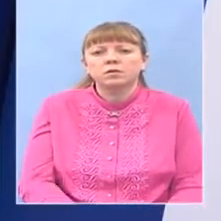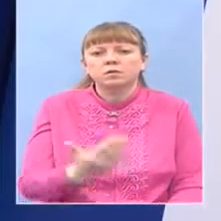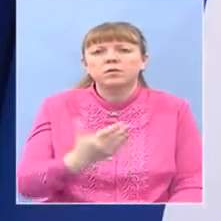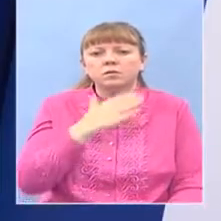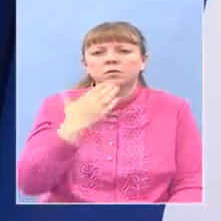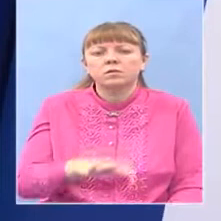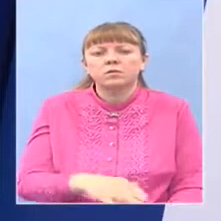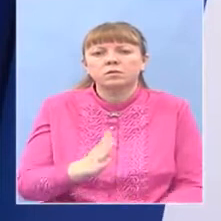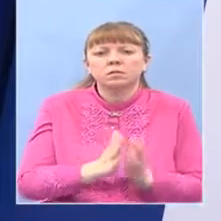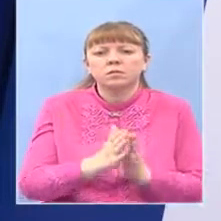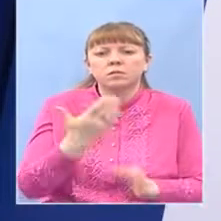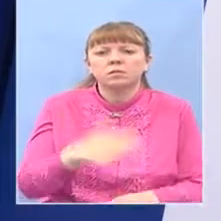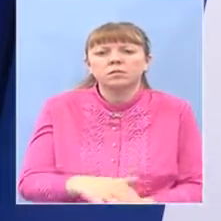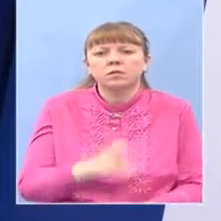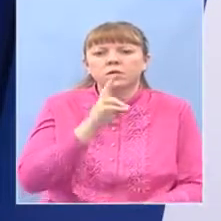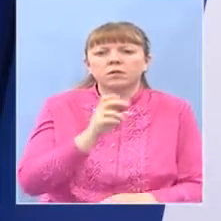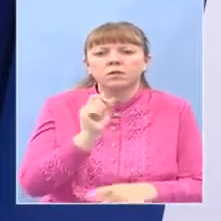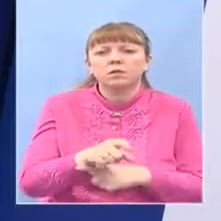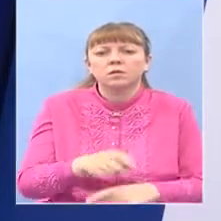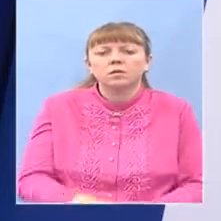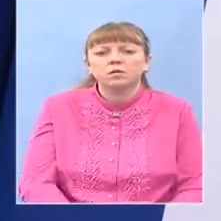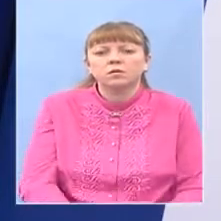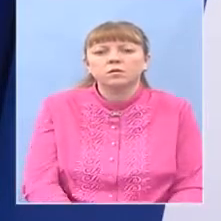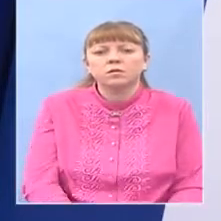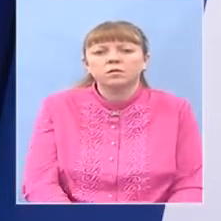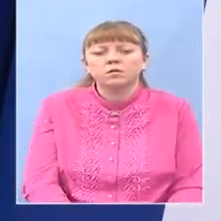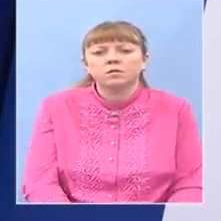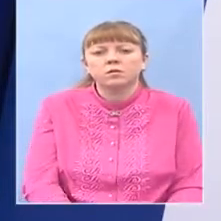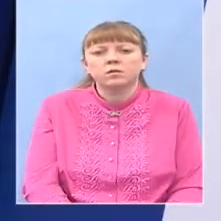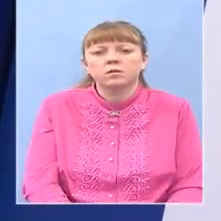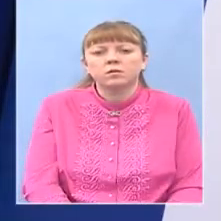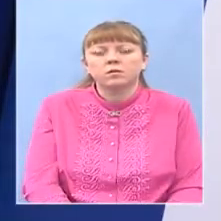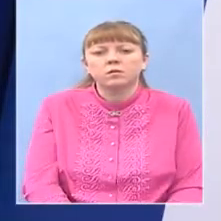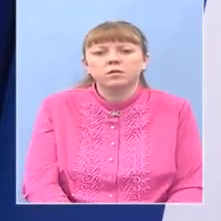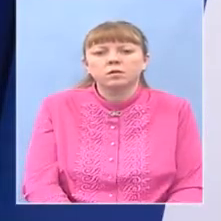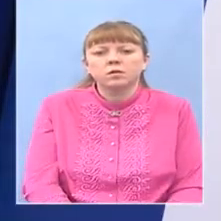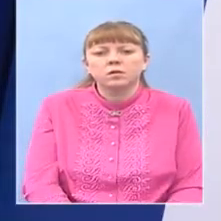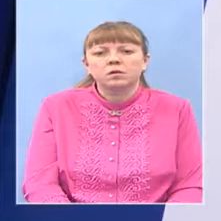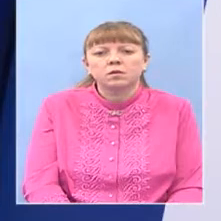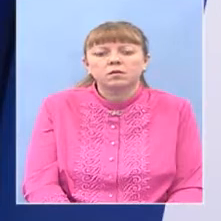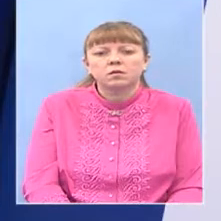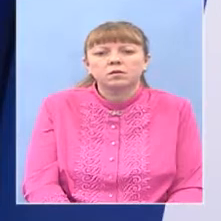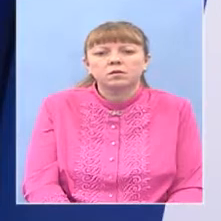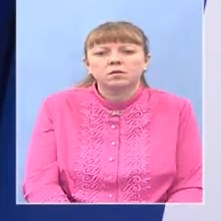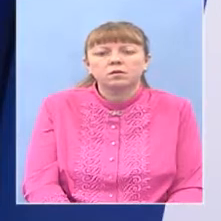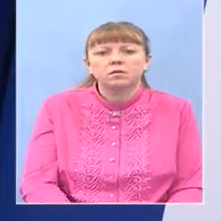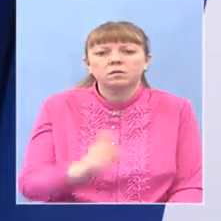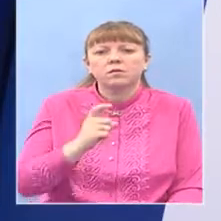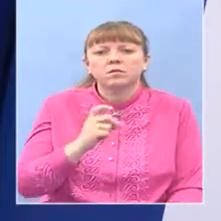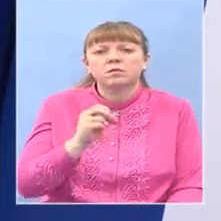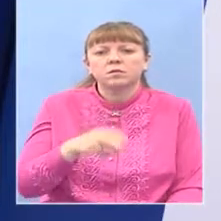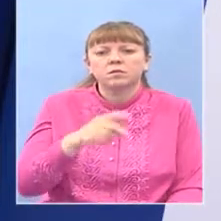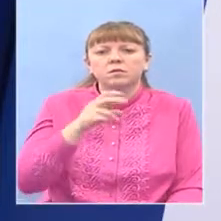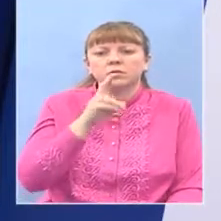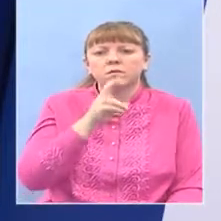во многом требования при госзаказе. Как здесь быть? Здесь имеет место, конечно, специфика государственного социального